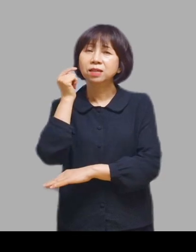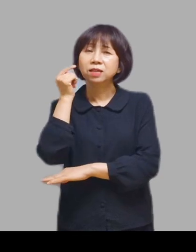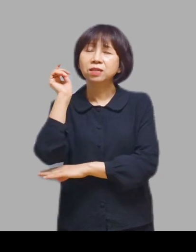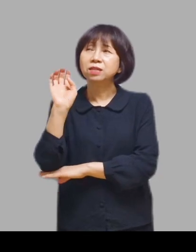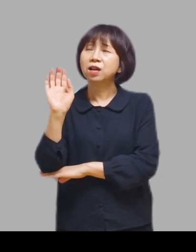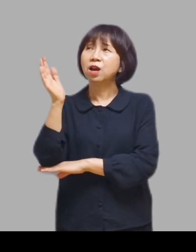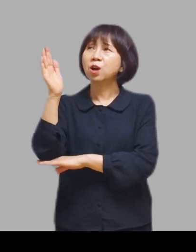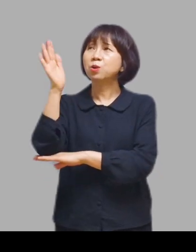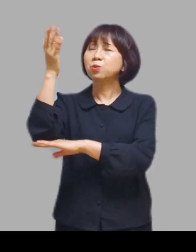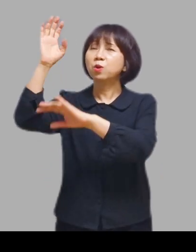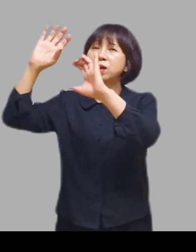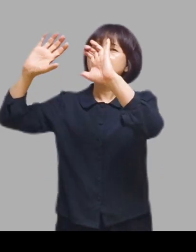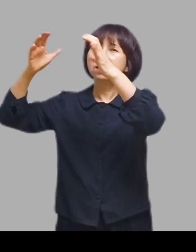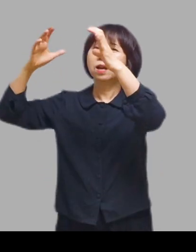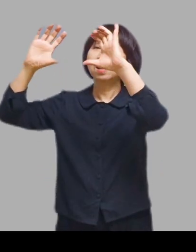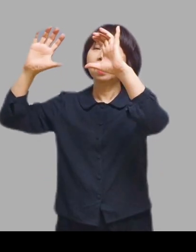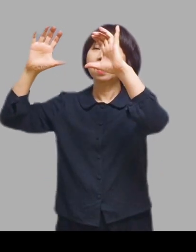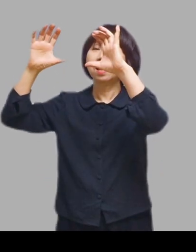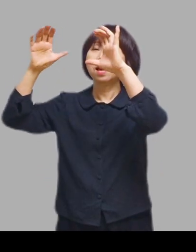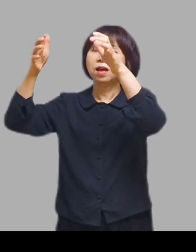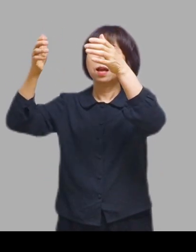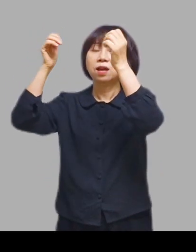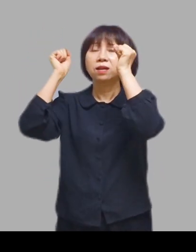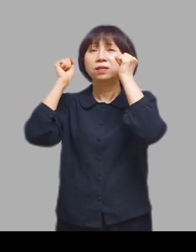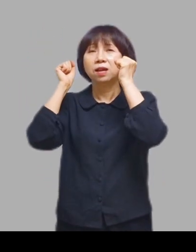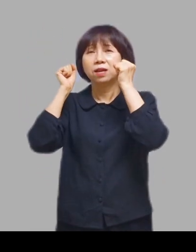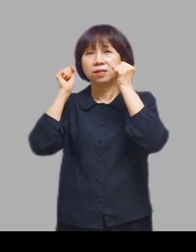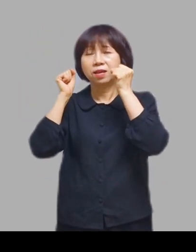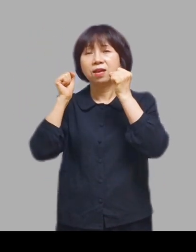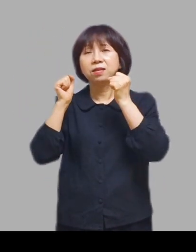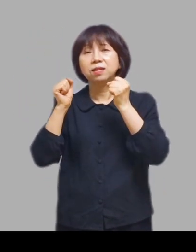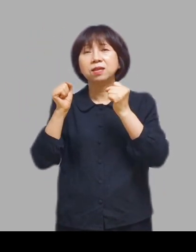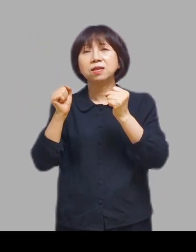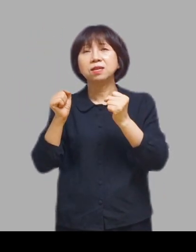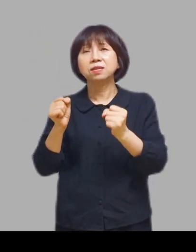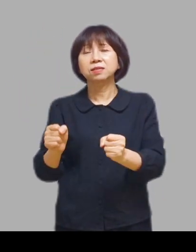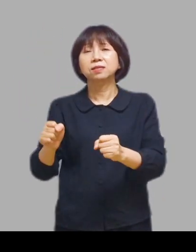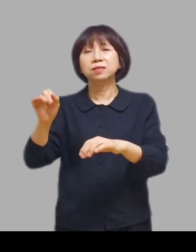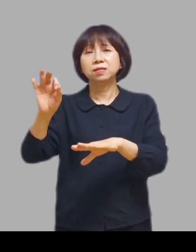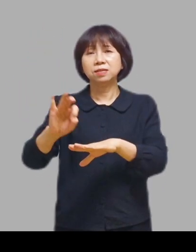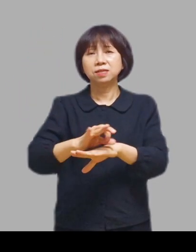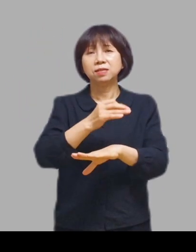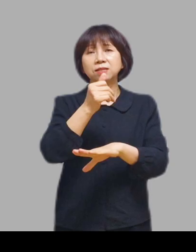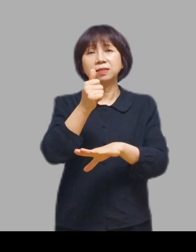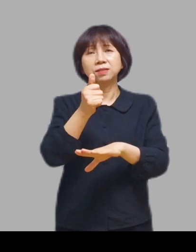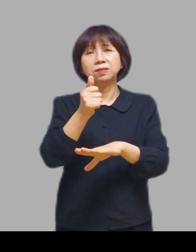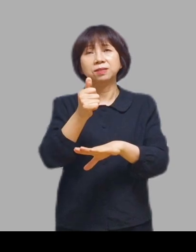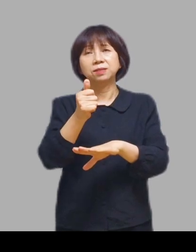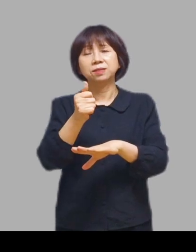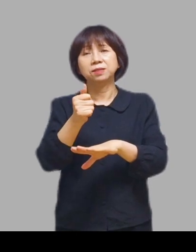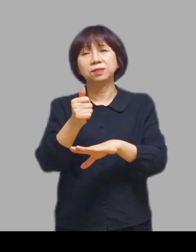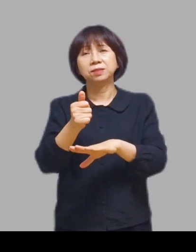터이니 영광 나라 계신